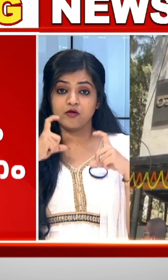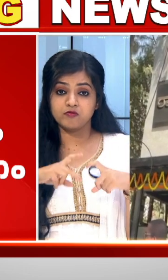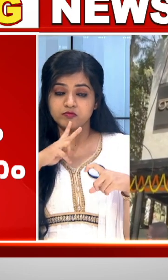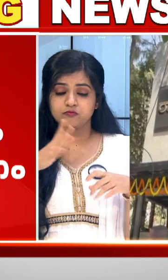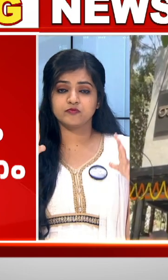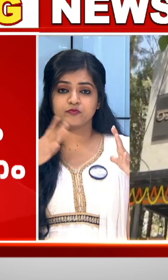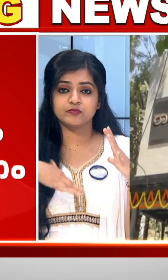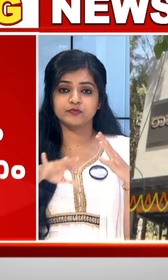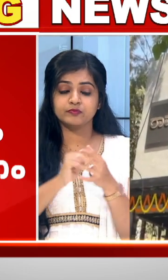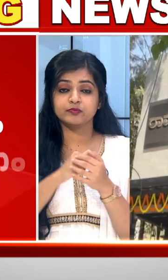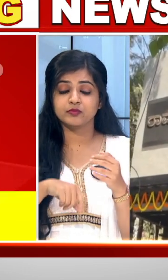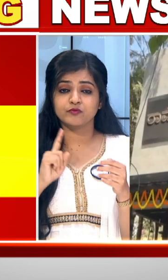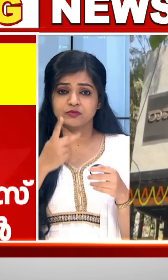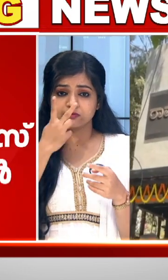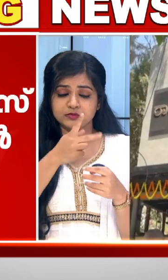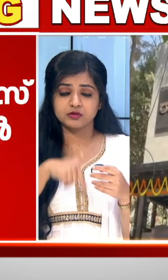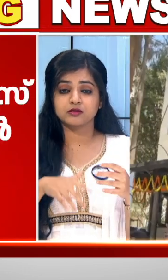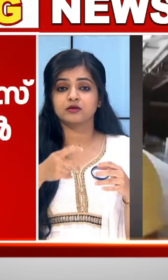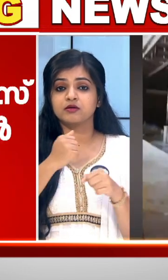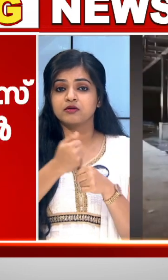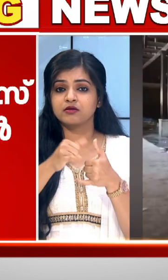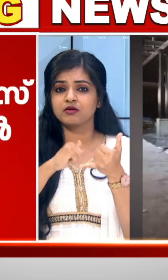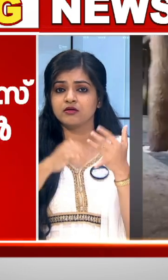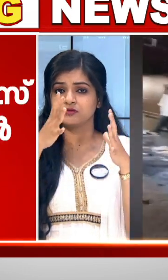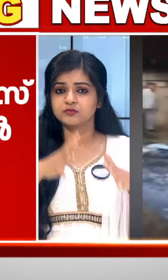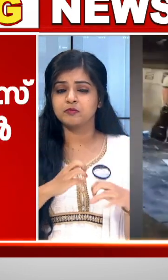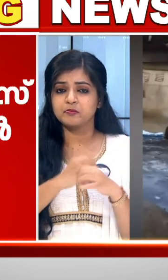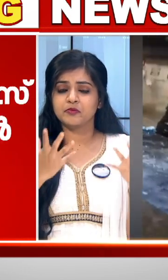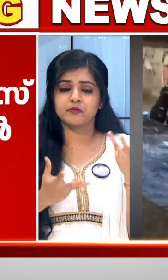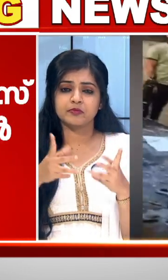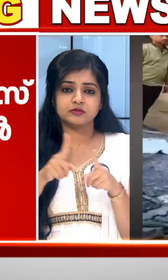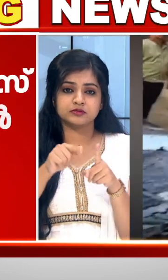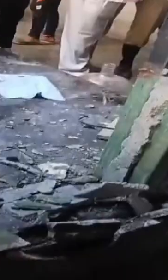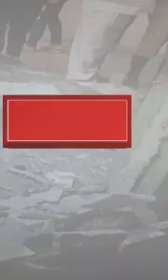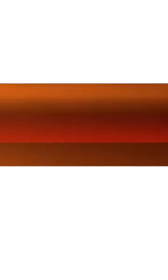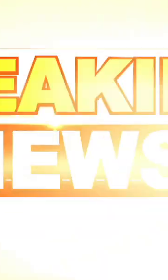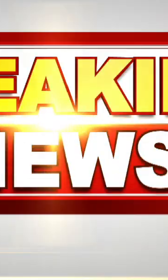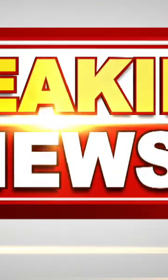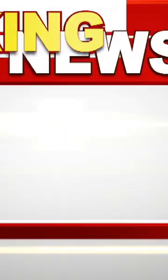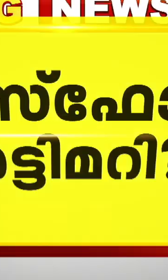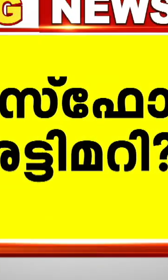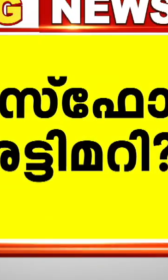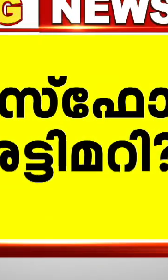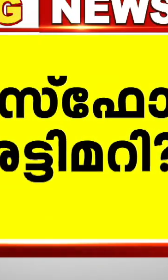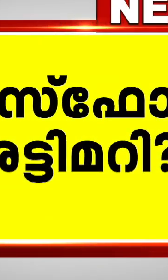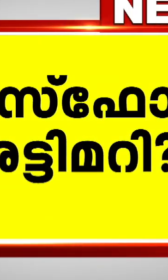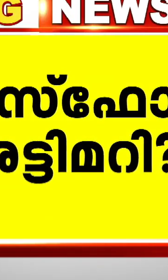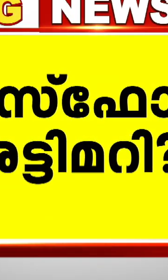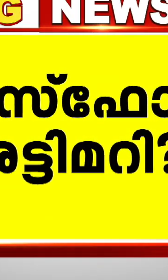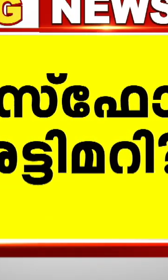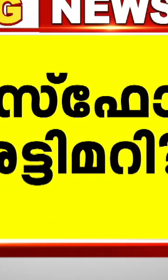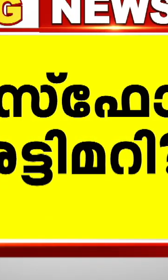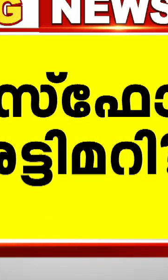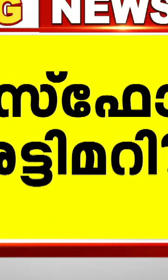എന്തായാലും പ്രാഥമികമായി ഇപ്പോൾ ഒരു സിലിണ്ടർ പൊട്ടിത്തെറിച്ചുള്ള ഒരു അപകടം എന്ന രീതിയിൽ തന്നെയാണ് കാര്യങ്ങൾ, അതായത് ആ രീതിയിലാണ് പോലീസ് പറയുന്നത്. പക്ഷേ ഈ തരത്തിലുള്ള